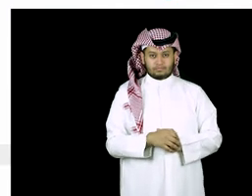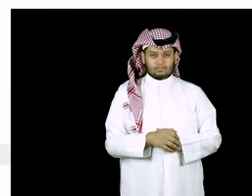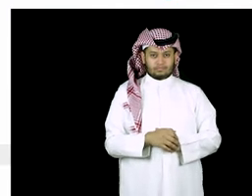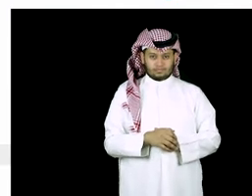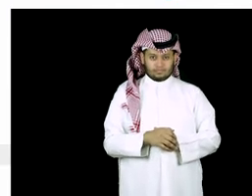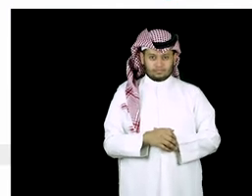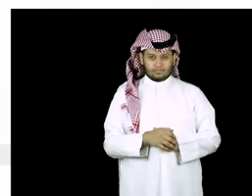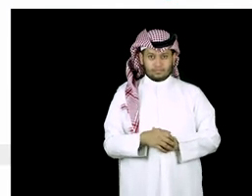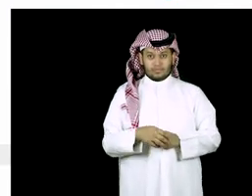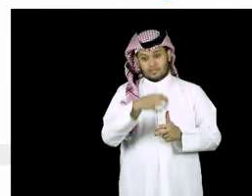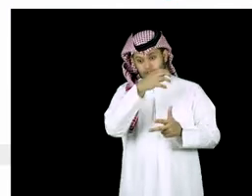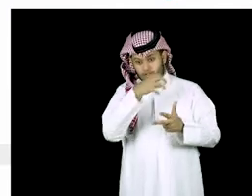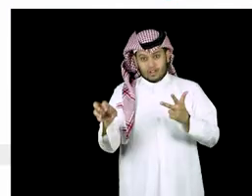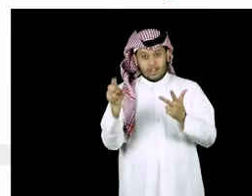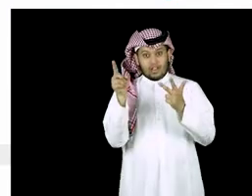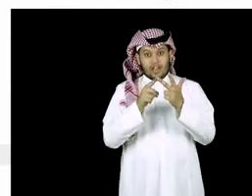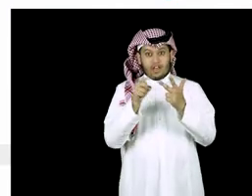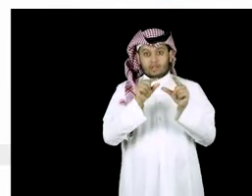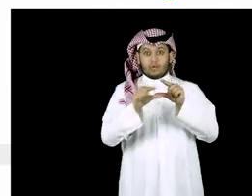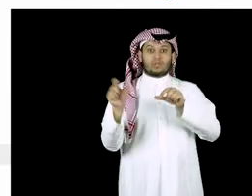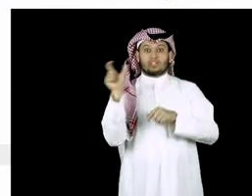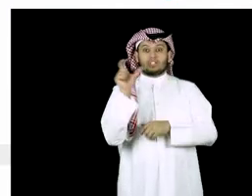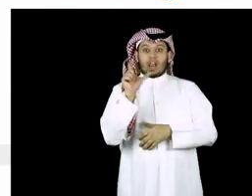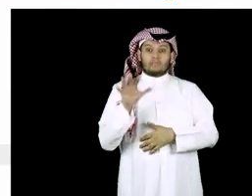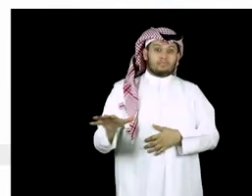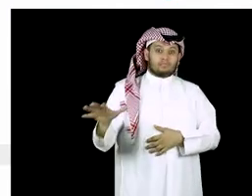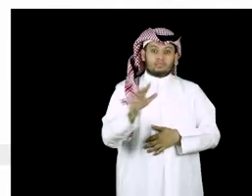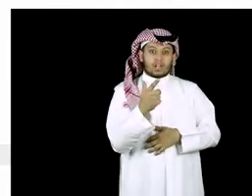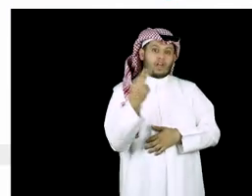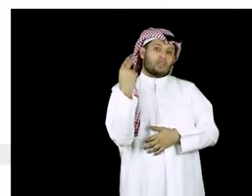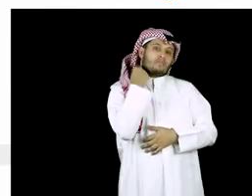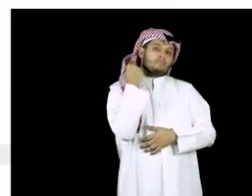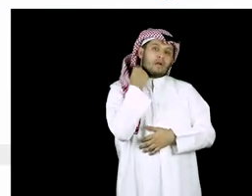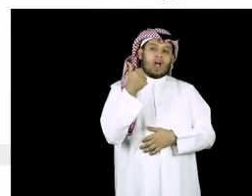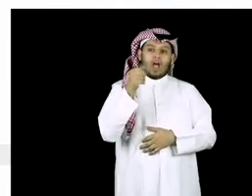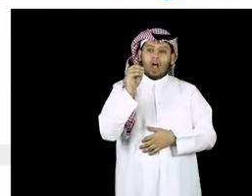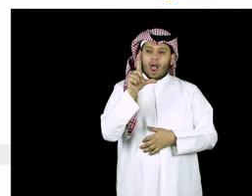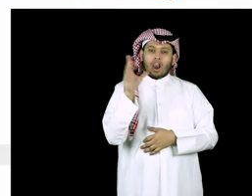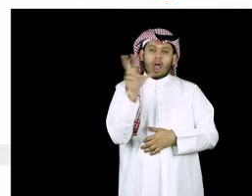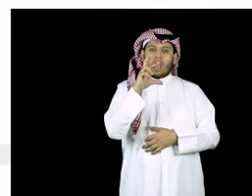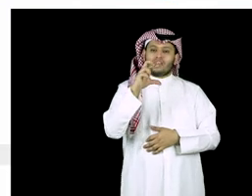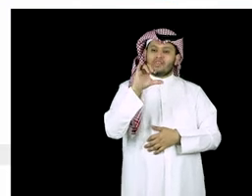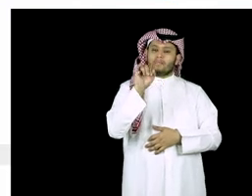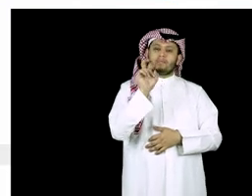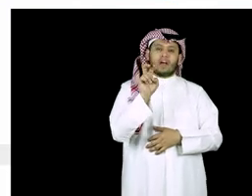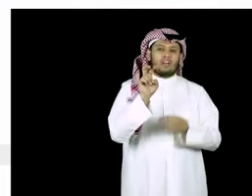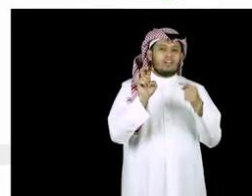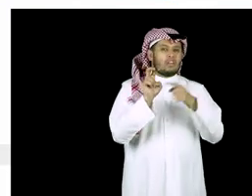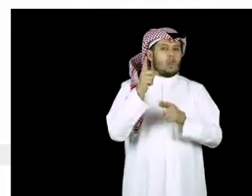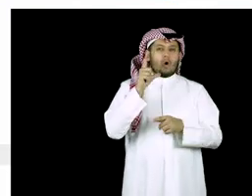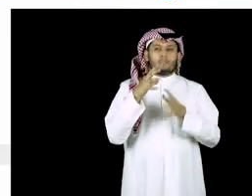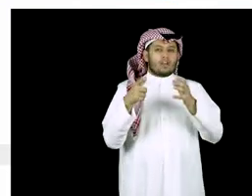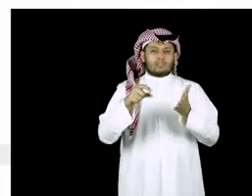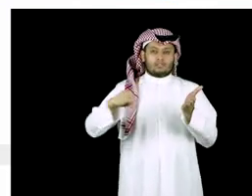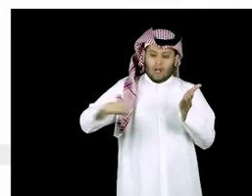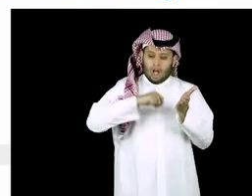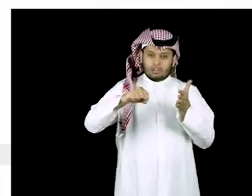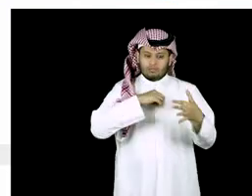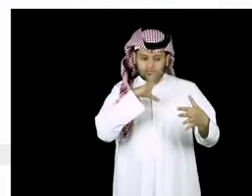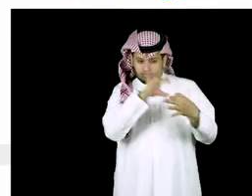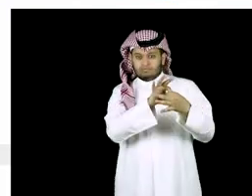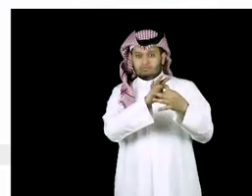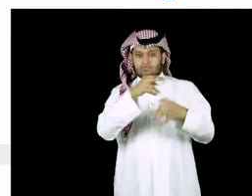النوع الثالث من رعايا الدولة الإسلامية أهل الذمة، في اللغة هم أهل العقد أي من لهم